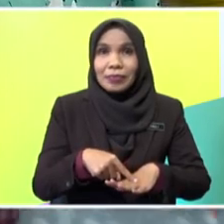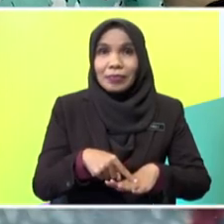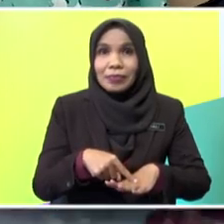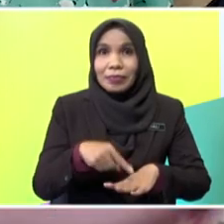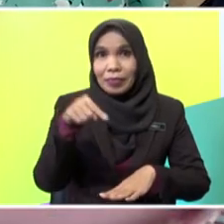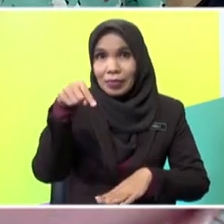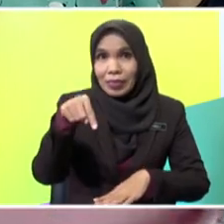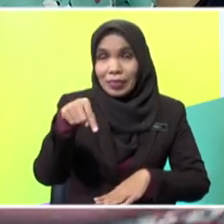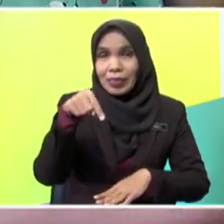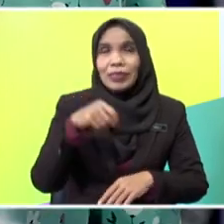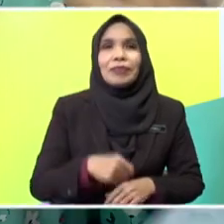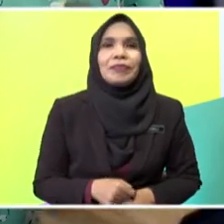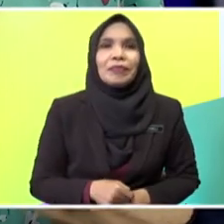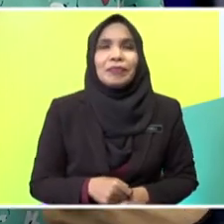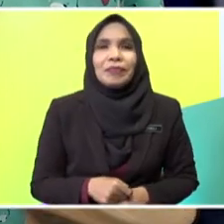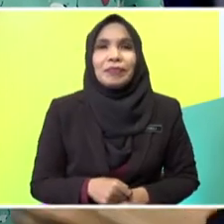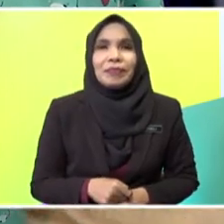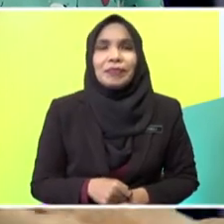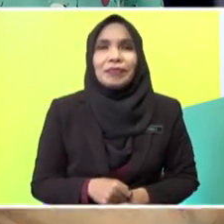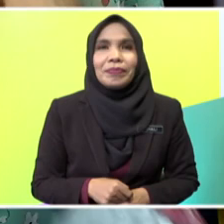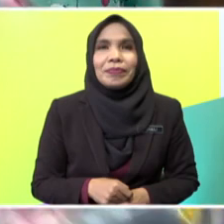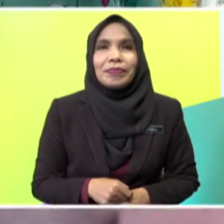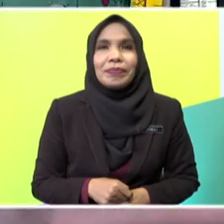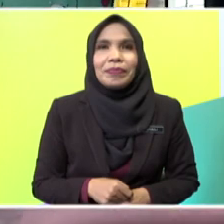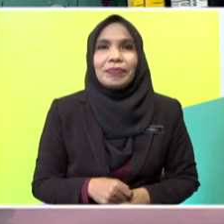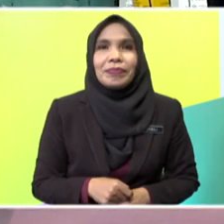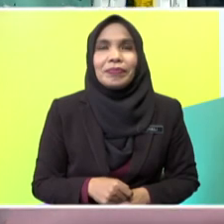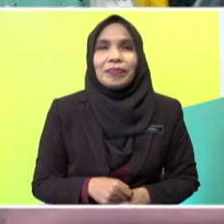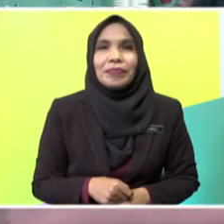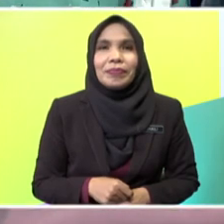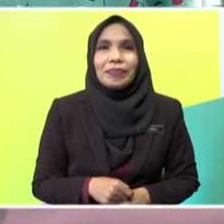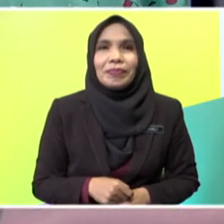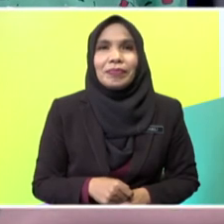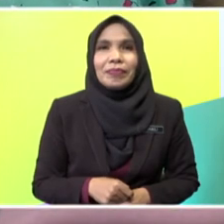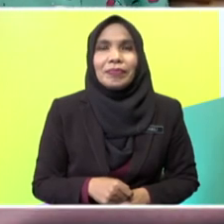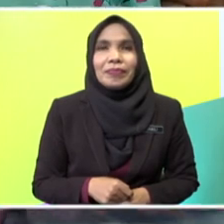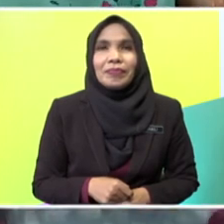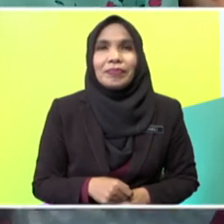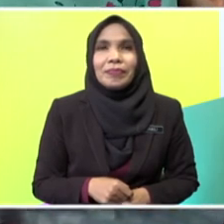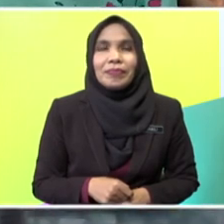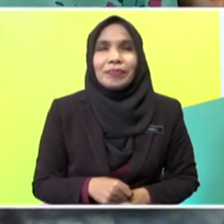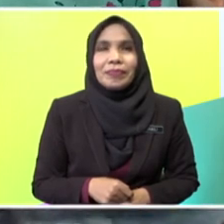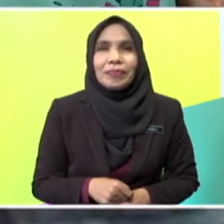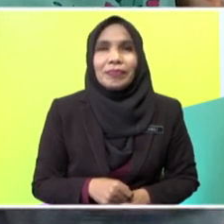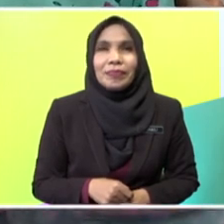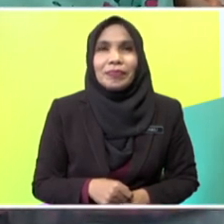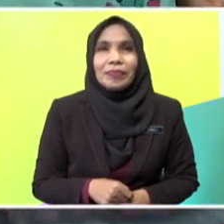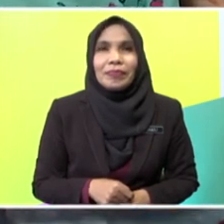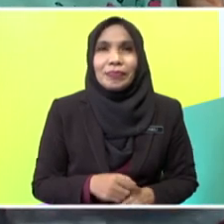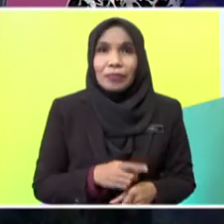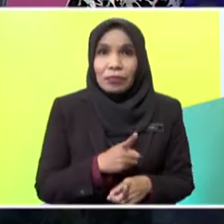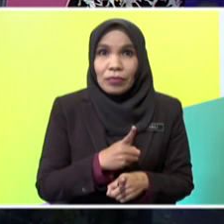Cara dia pegang tepi begini dan letakkan di lalulah bahagian ni.